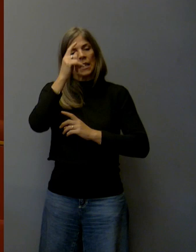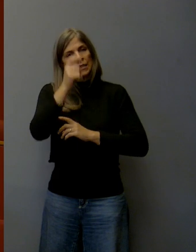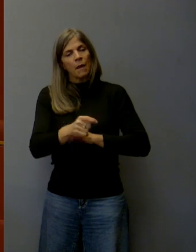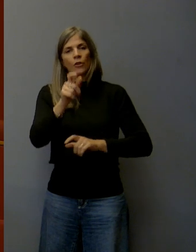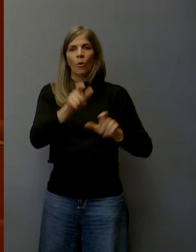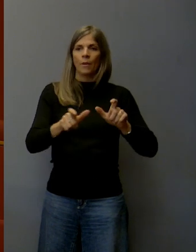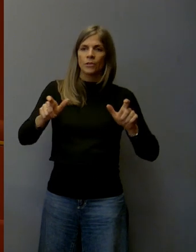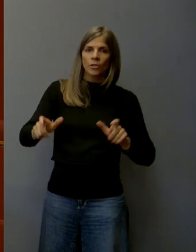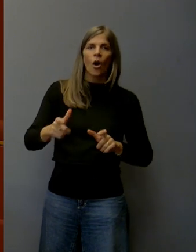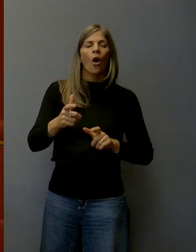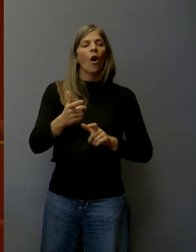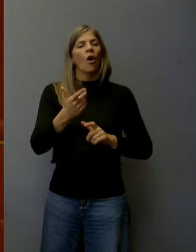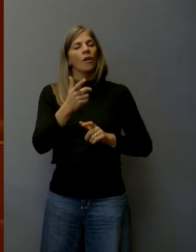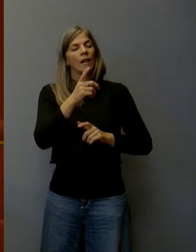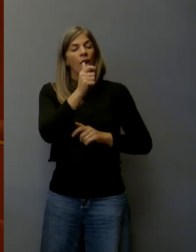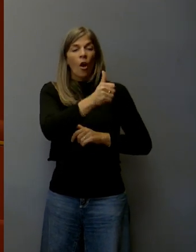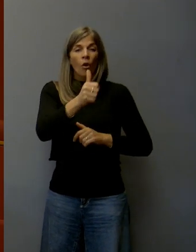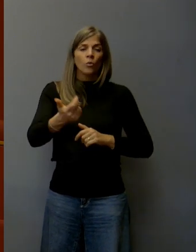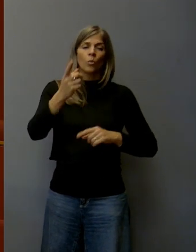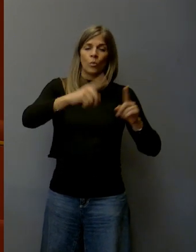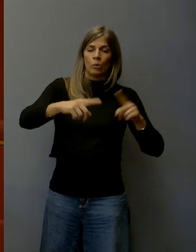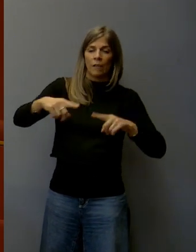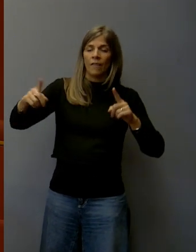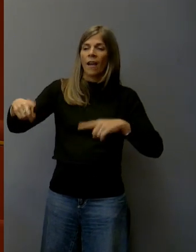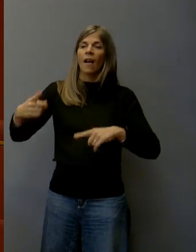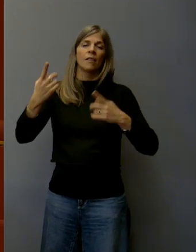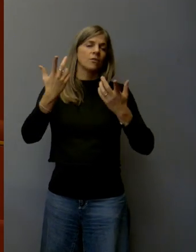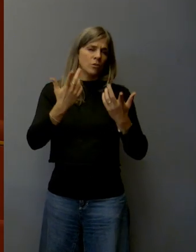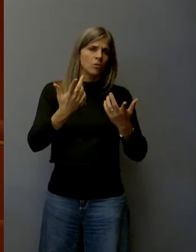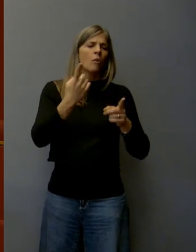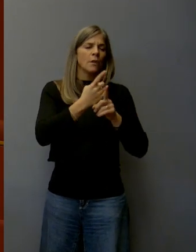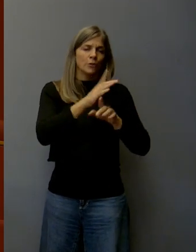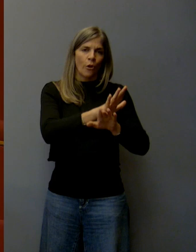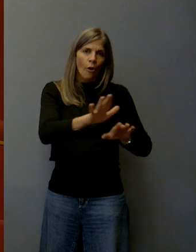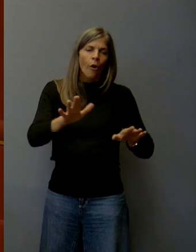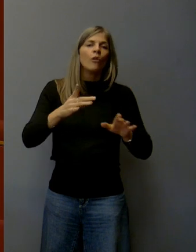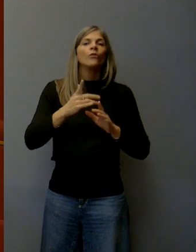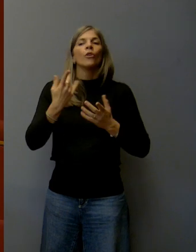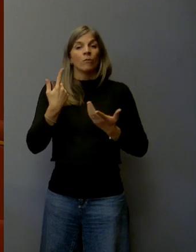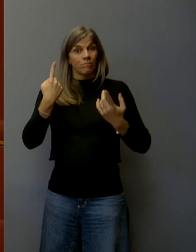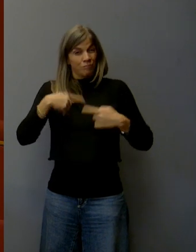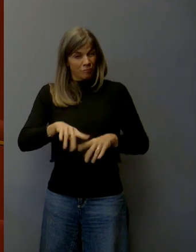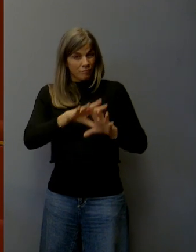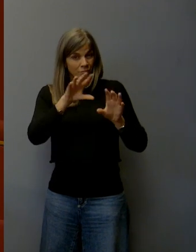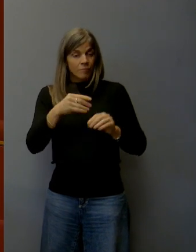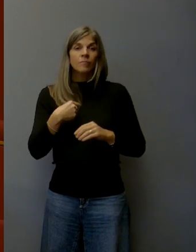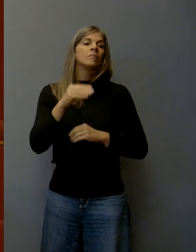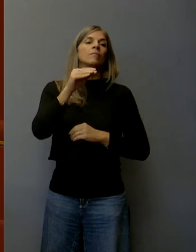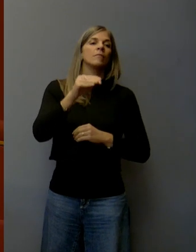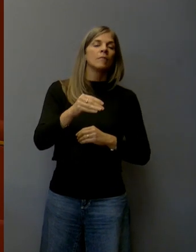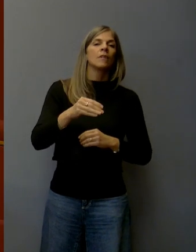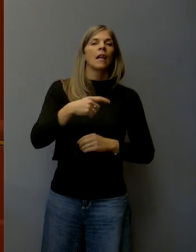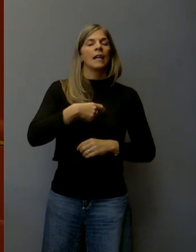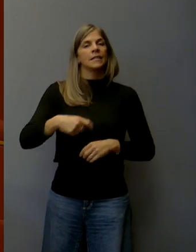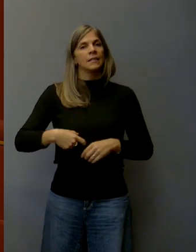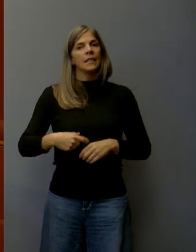della loro individualità e della loro dimensione anche collettiva impegna il sindaco alla Giunta a sostenere adeguati piani